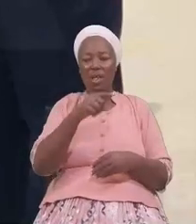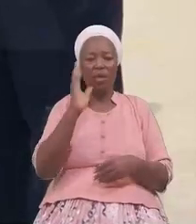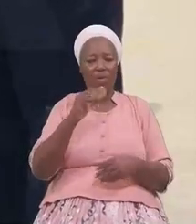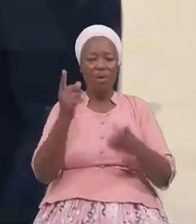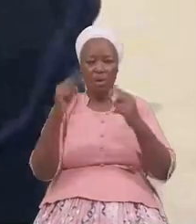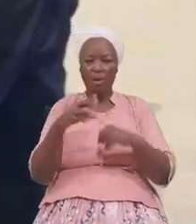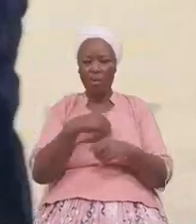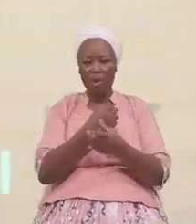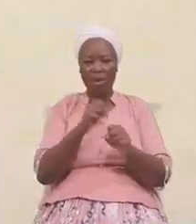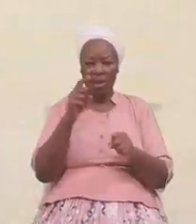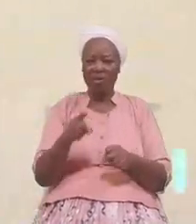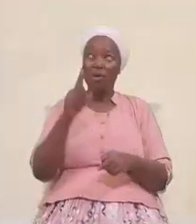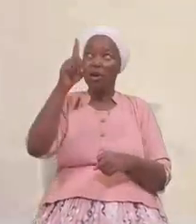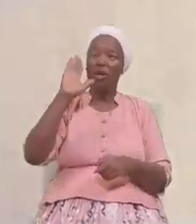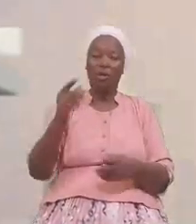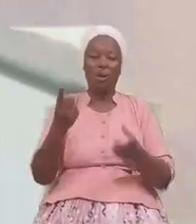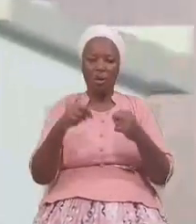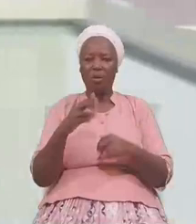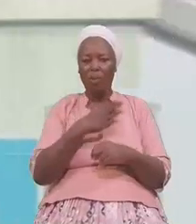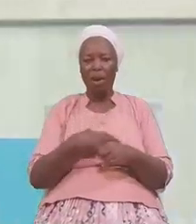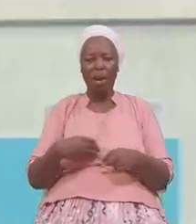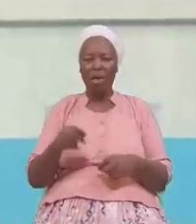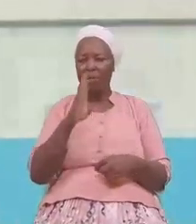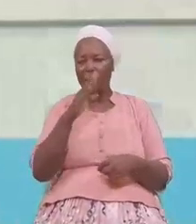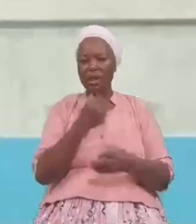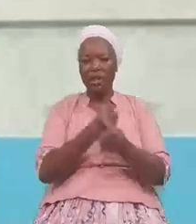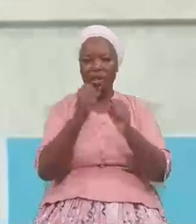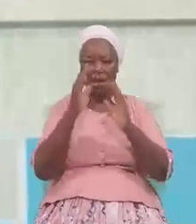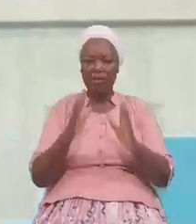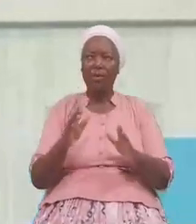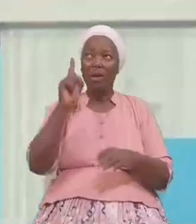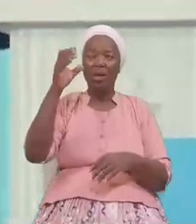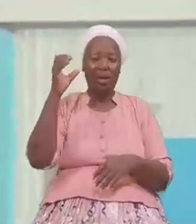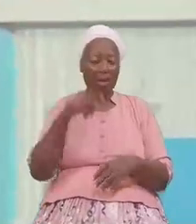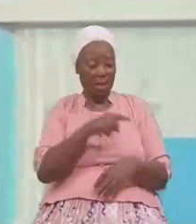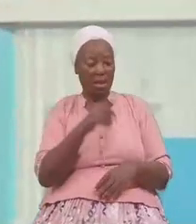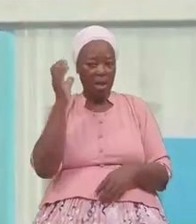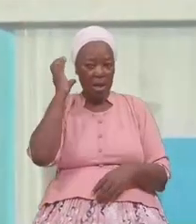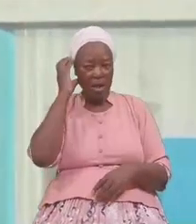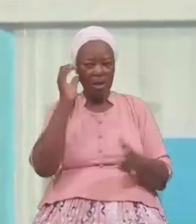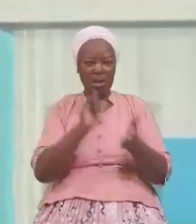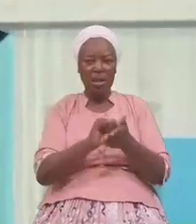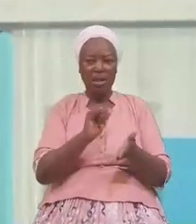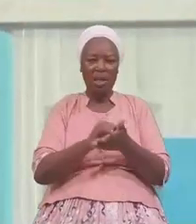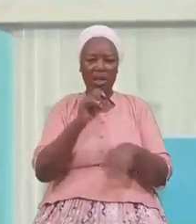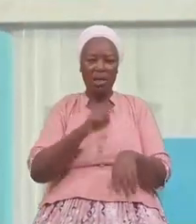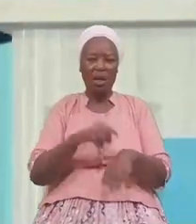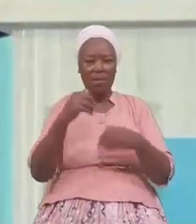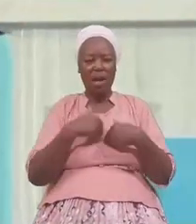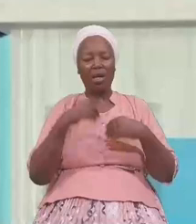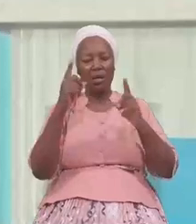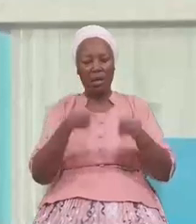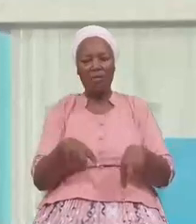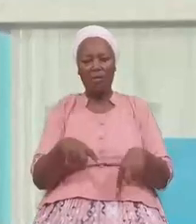sauvera, il viendra et sera le sauveur. Il a entendu que ce moment était venu.